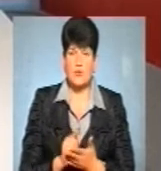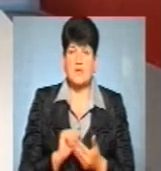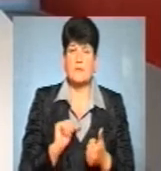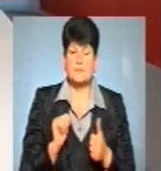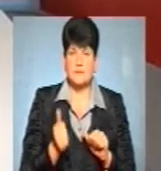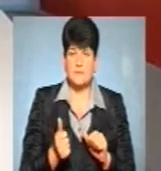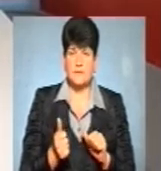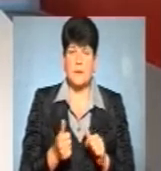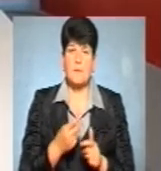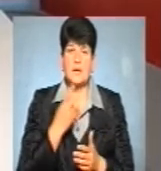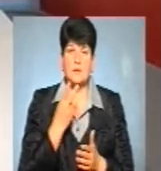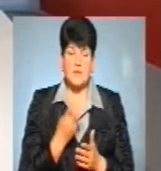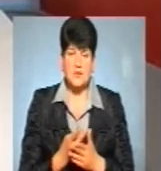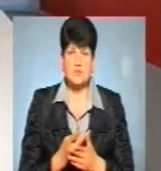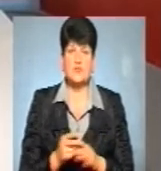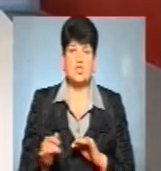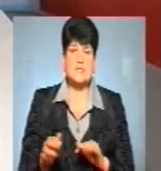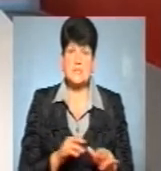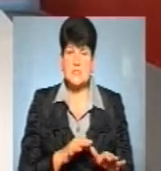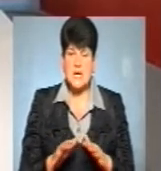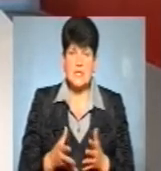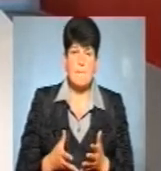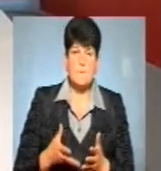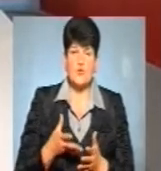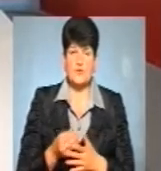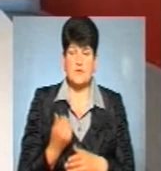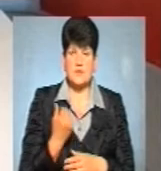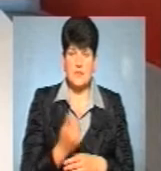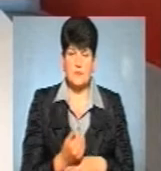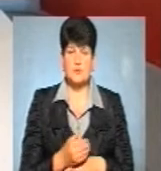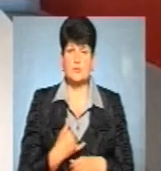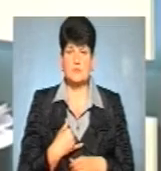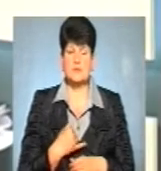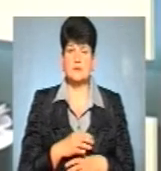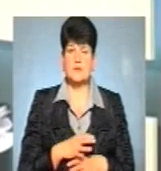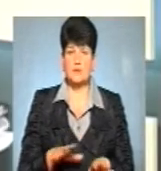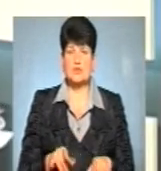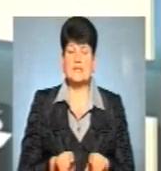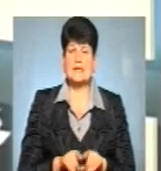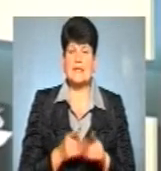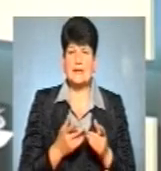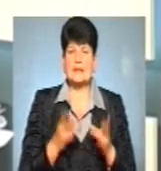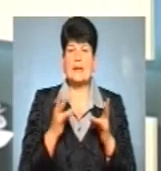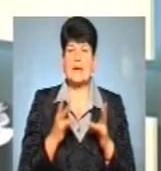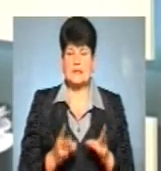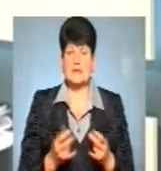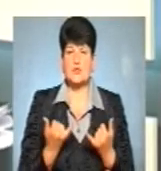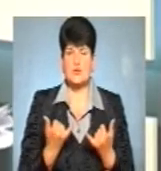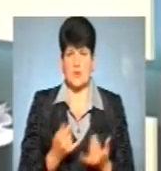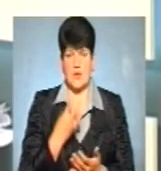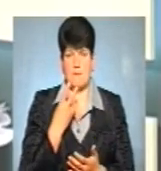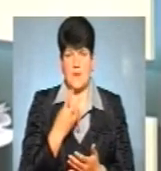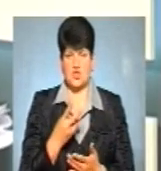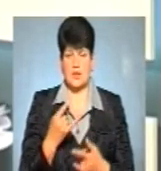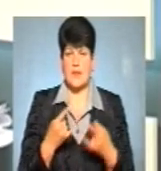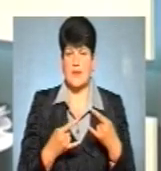Бо, скажімо, передбачивши такі заходи і профінансувавши їх, ми уникнемо ось тих таких трагедій, які ми сьогодні бачили на